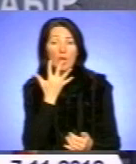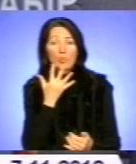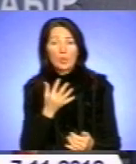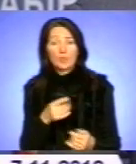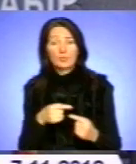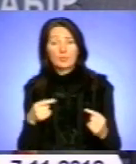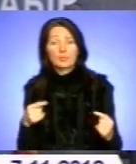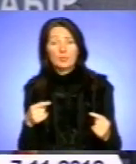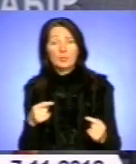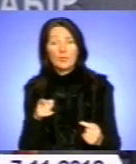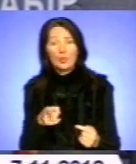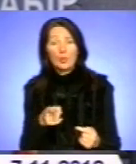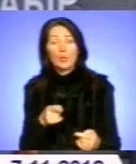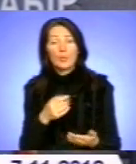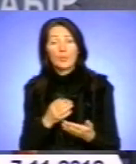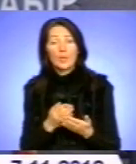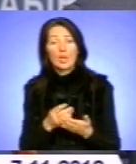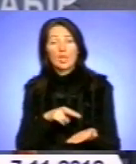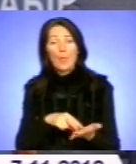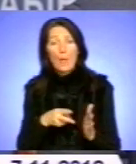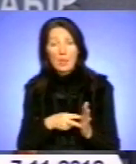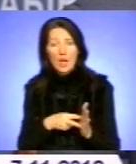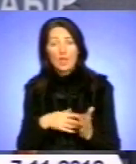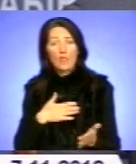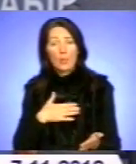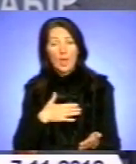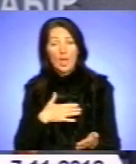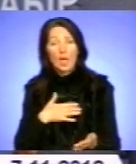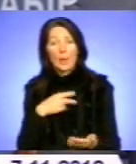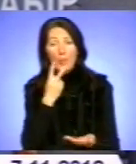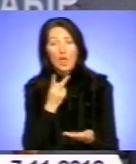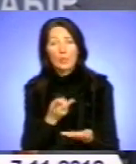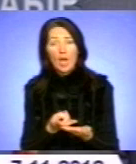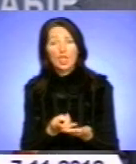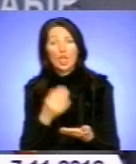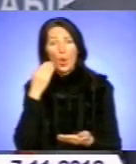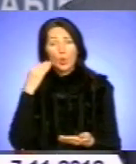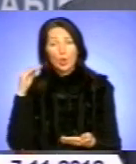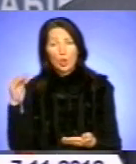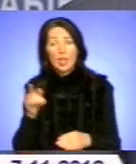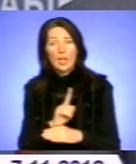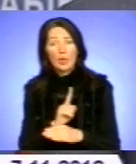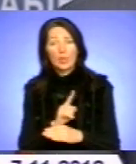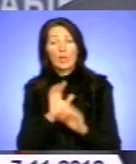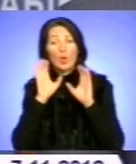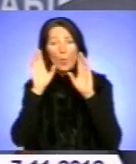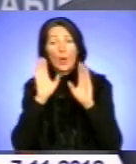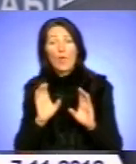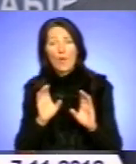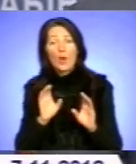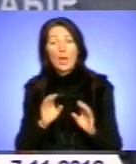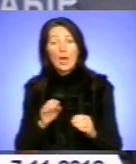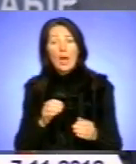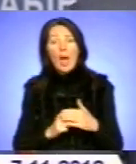Тому зазначеним планом ми передбачили удосконалення нормативно-правової бази в